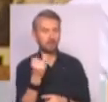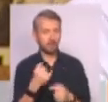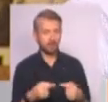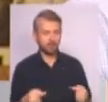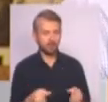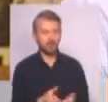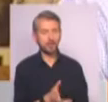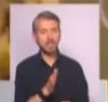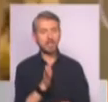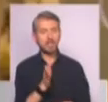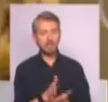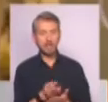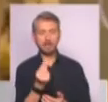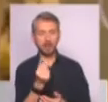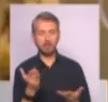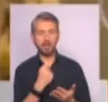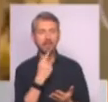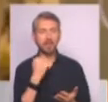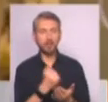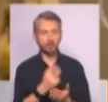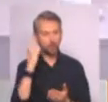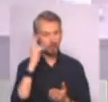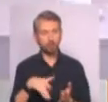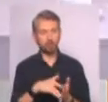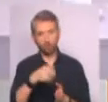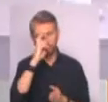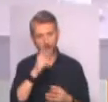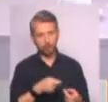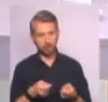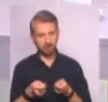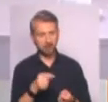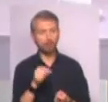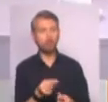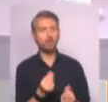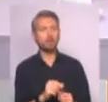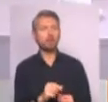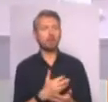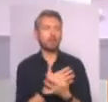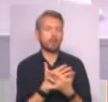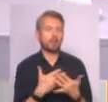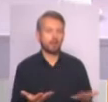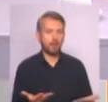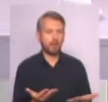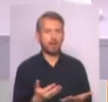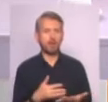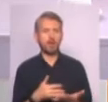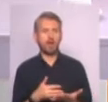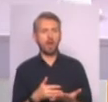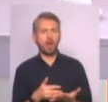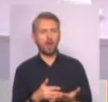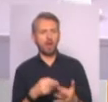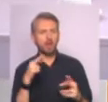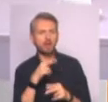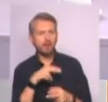є тариф, який затверджений Київською міською державною адміністрацією. В цьому тарифі чого тільки немає. Деретизація,